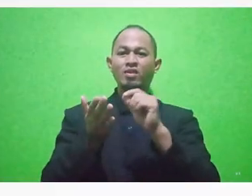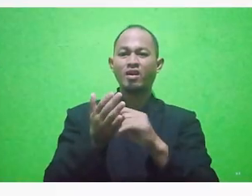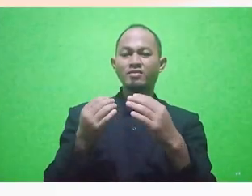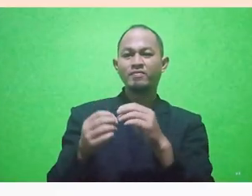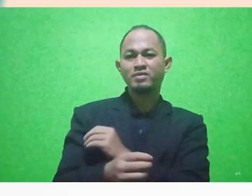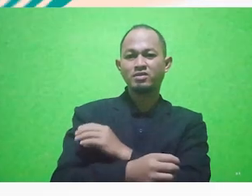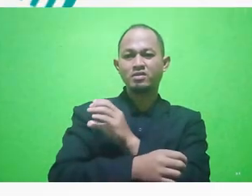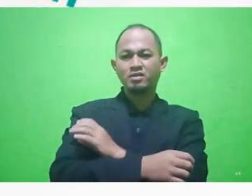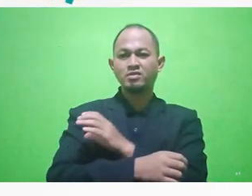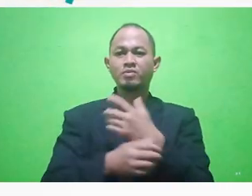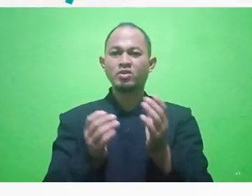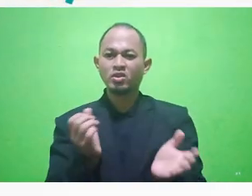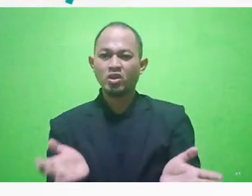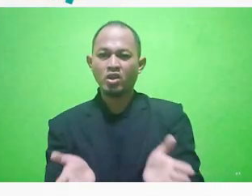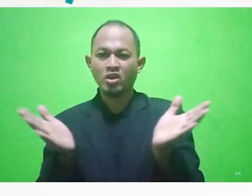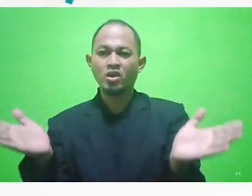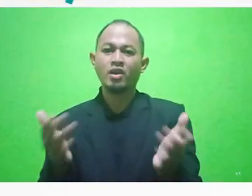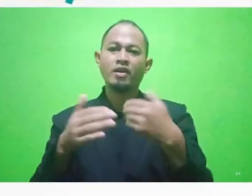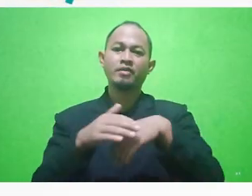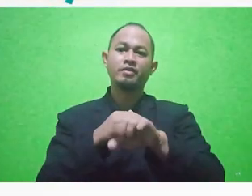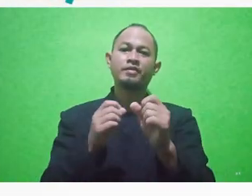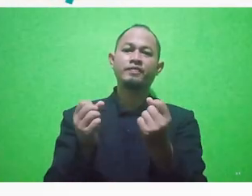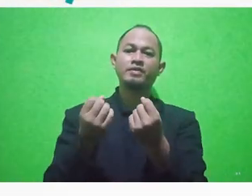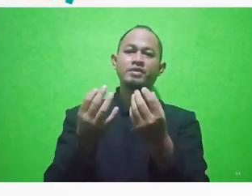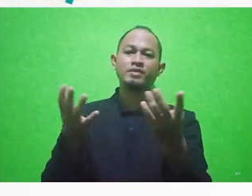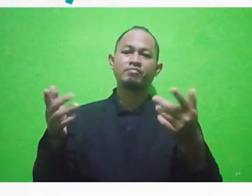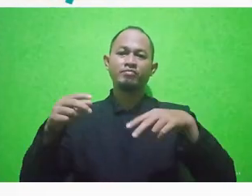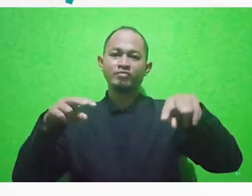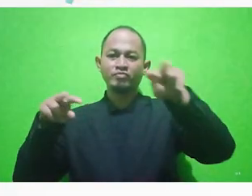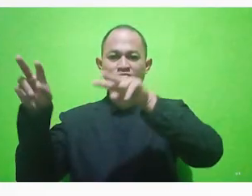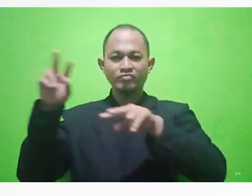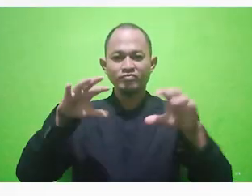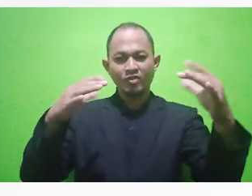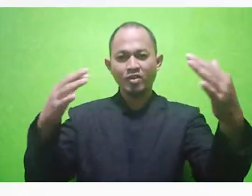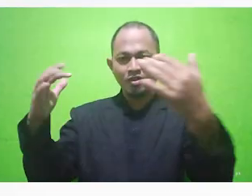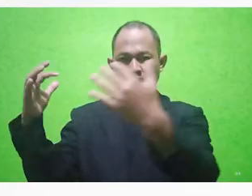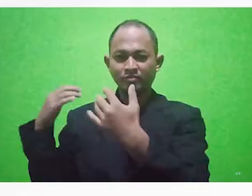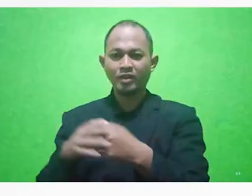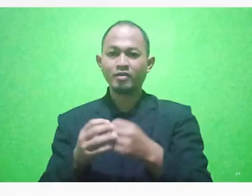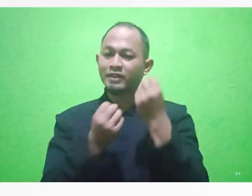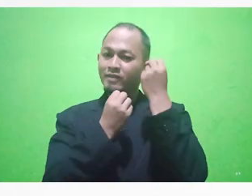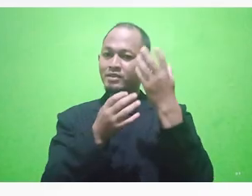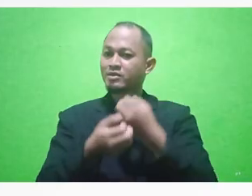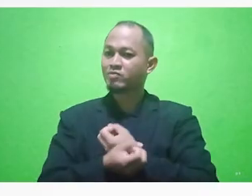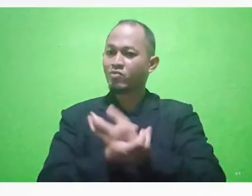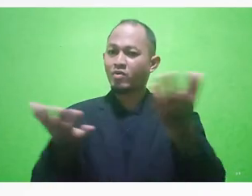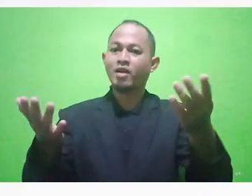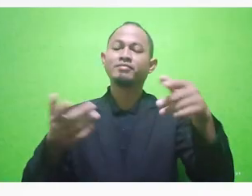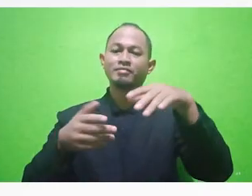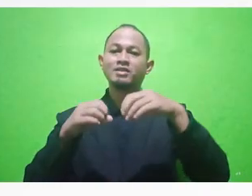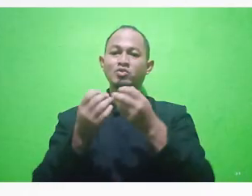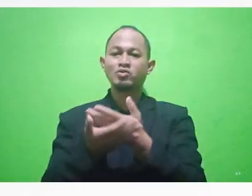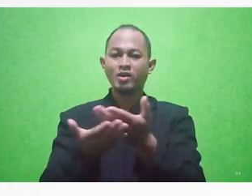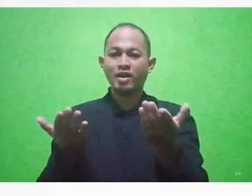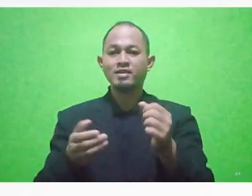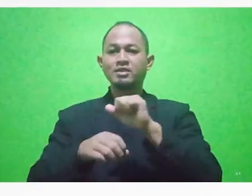pendidikan, mendorong lahirnya wirausaha satuan pendidikan yang ramah lingkungan, menyebarluaskan informasi, melakukan